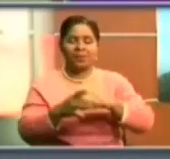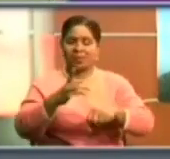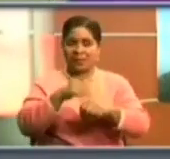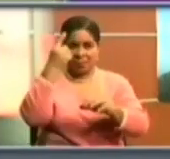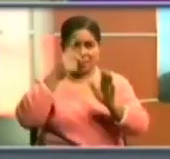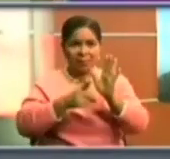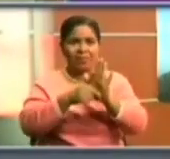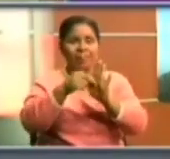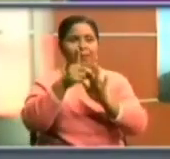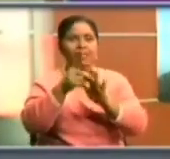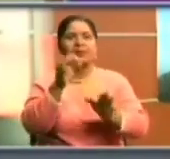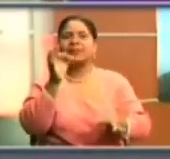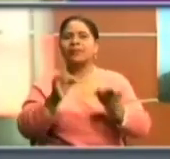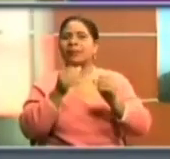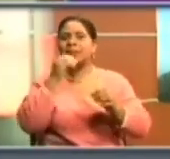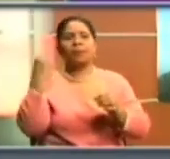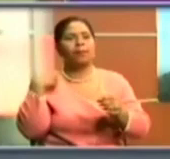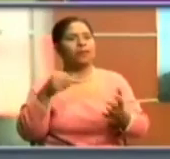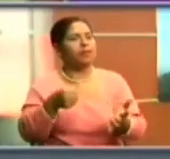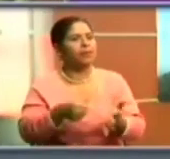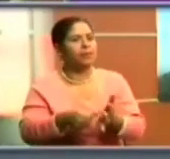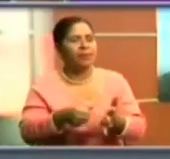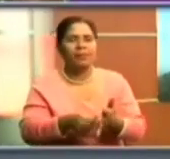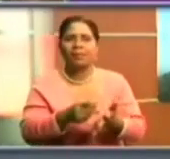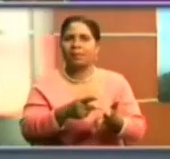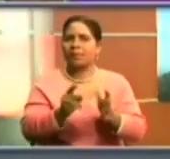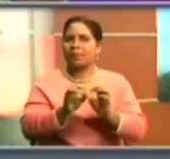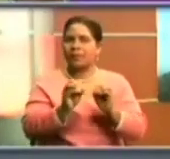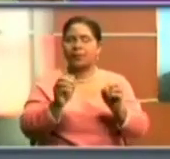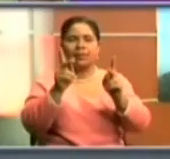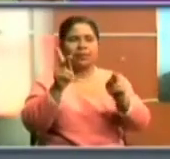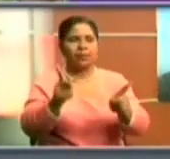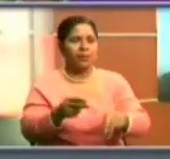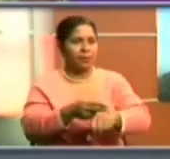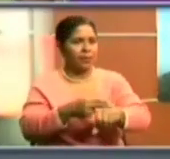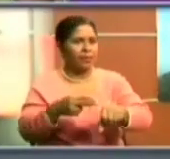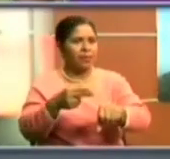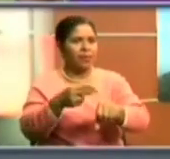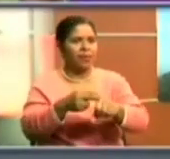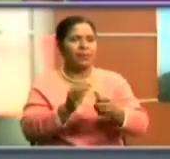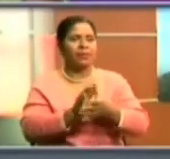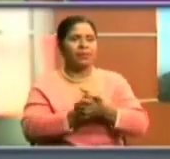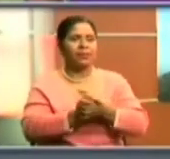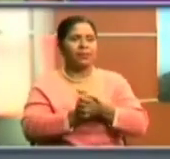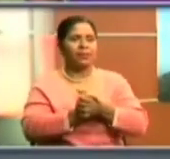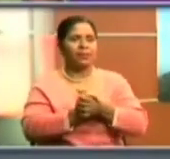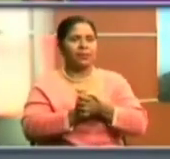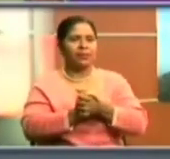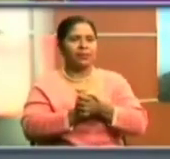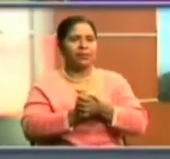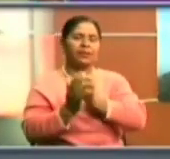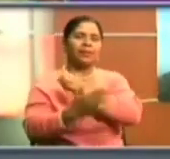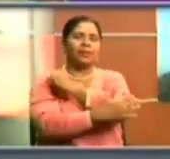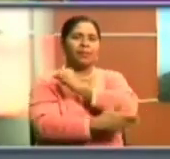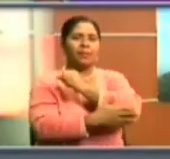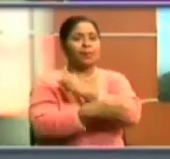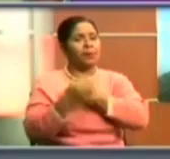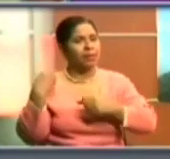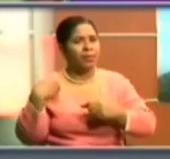développé sans taxes à impôts. Et nous-mêmes en Haïti, son pays que nous